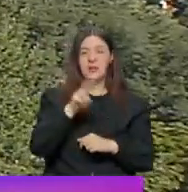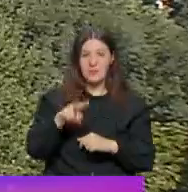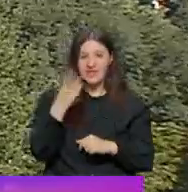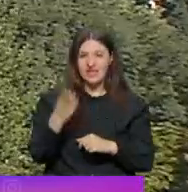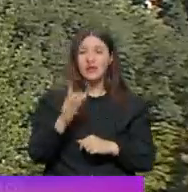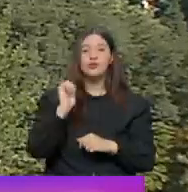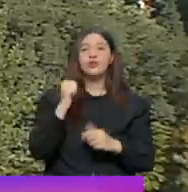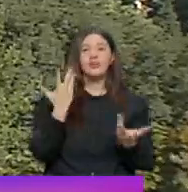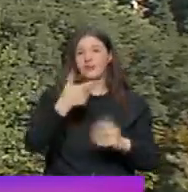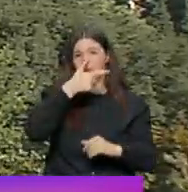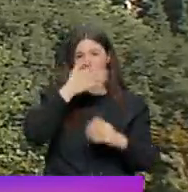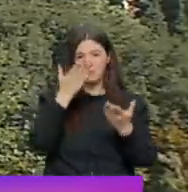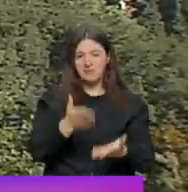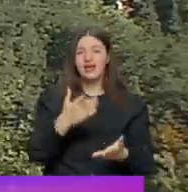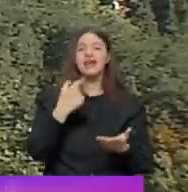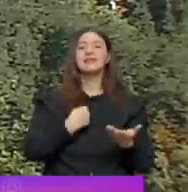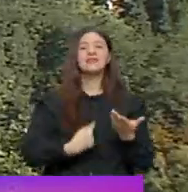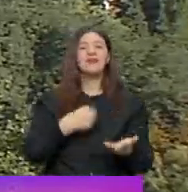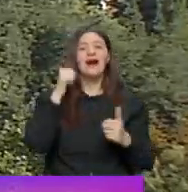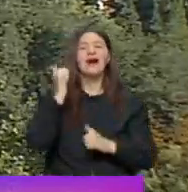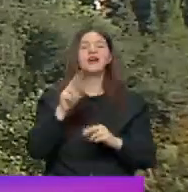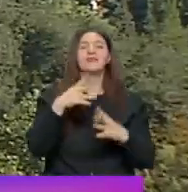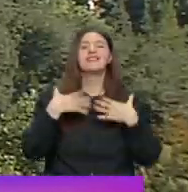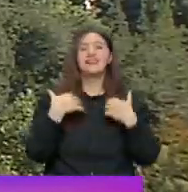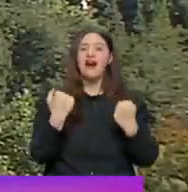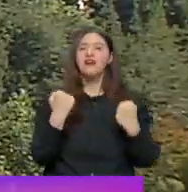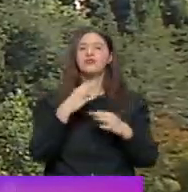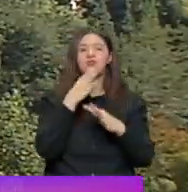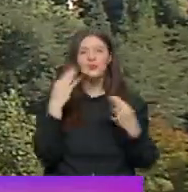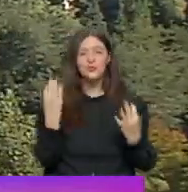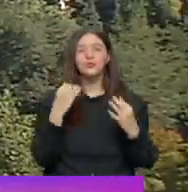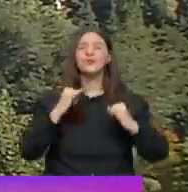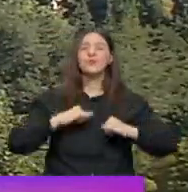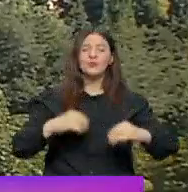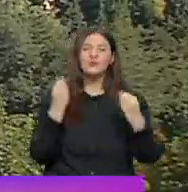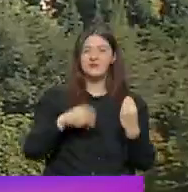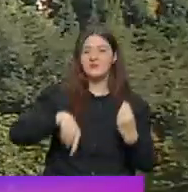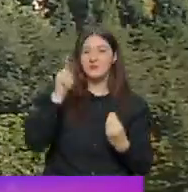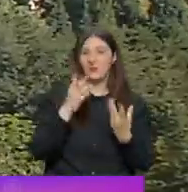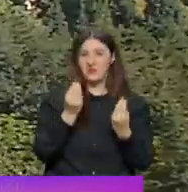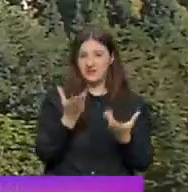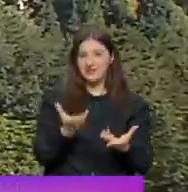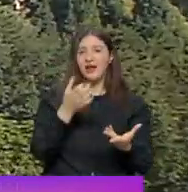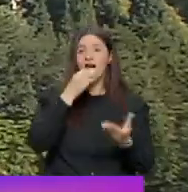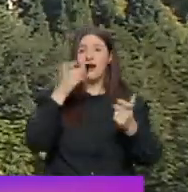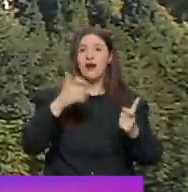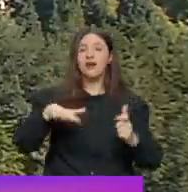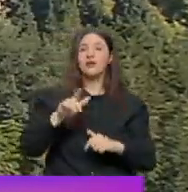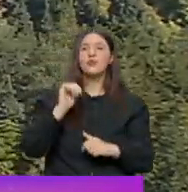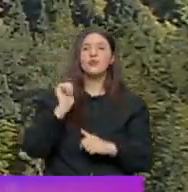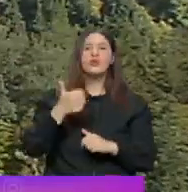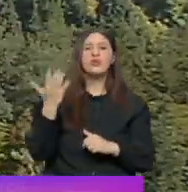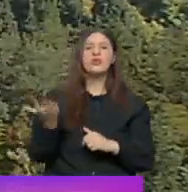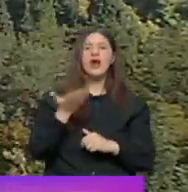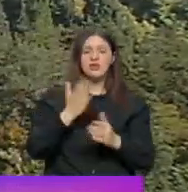2022 günlerden Perşembe. Dileğimiz her zamanki gibi sağlıklı, mutlu, huzurlu bir gün olması. Ankara'da